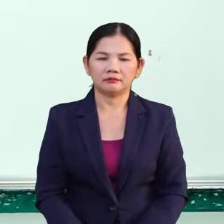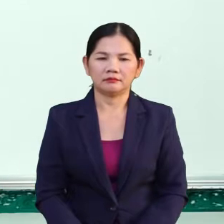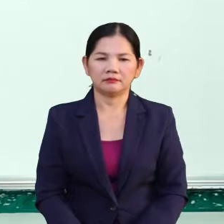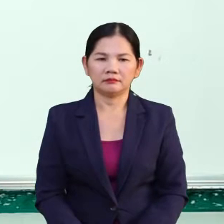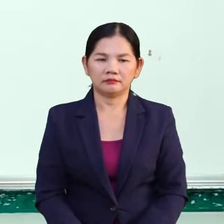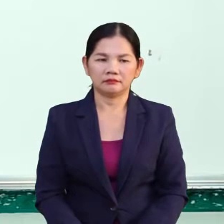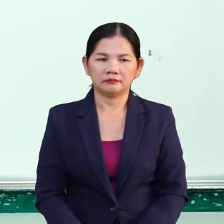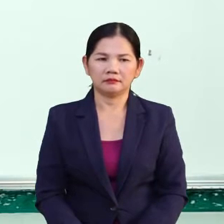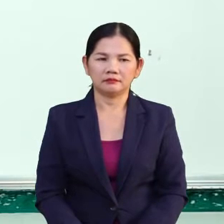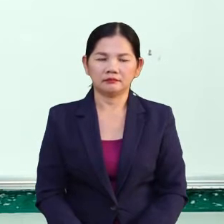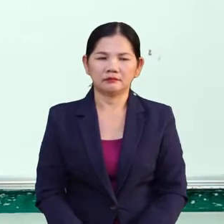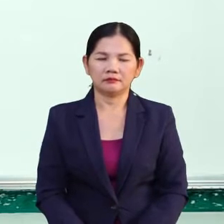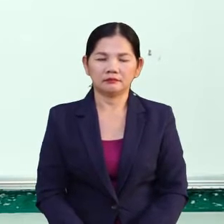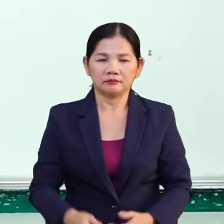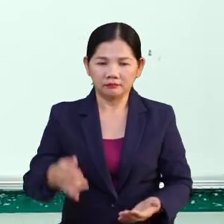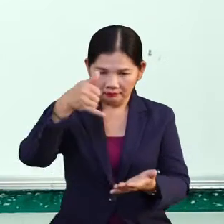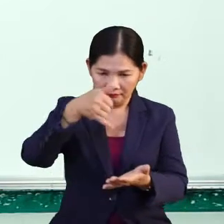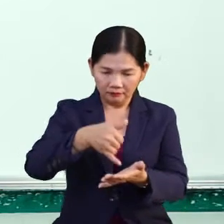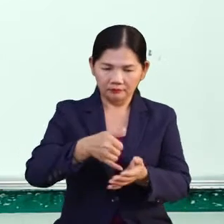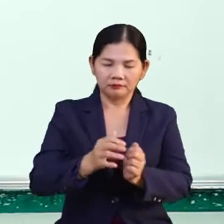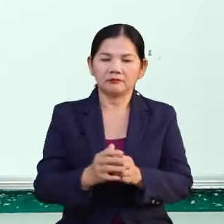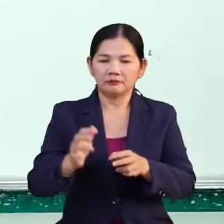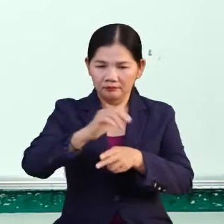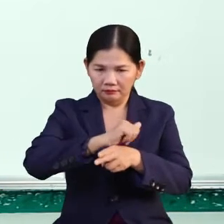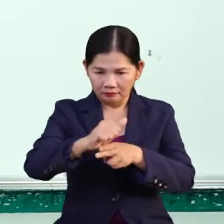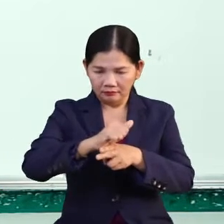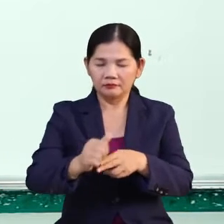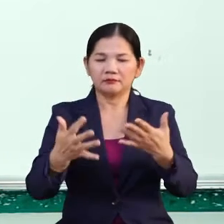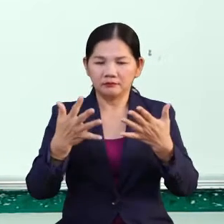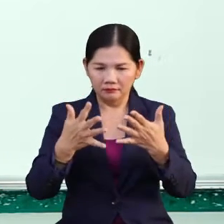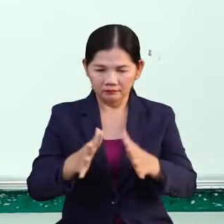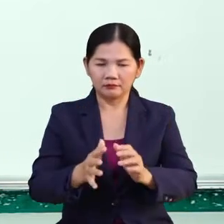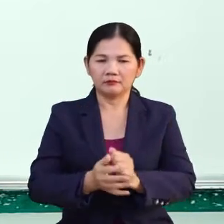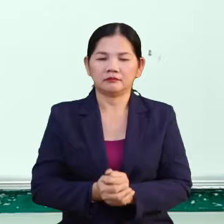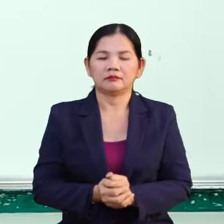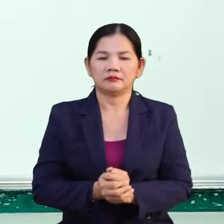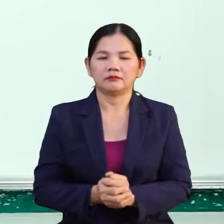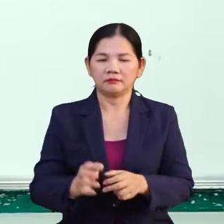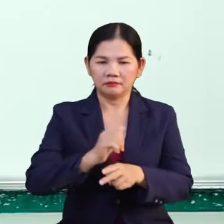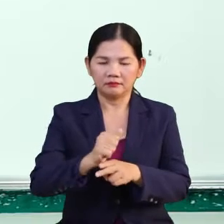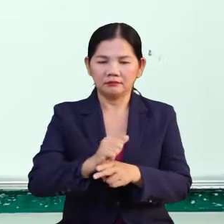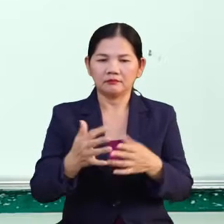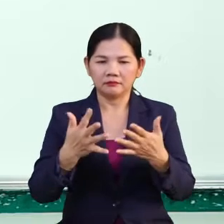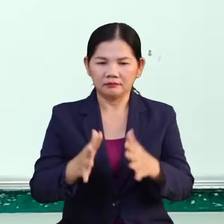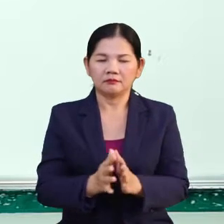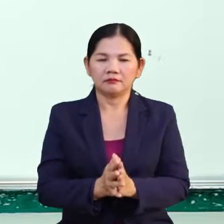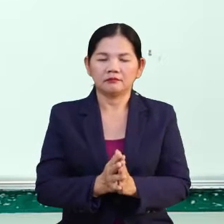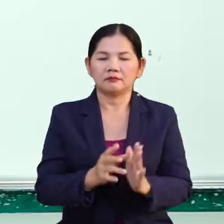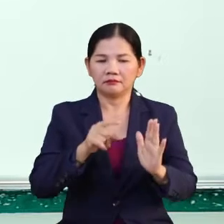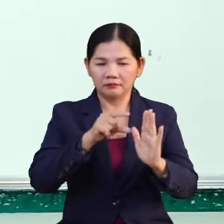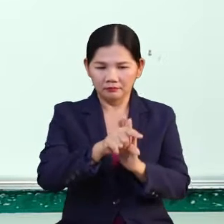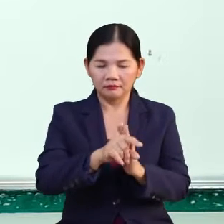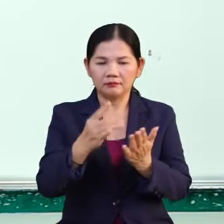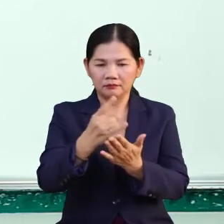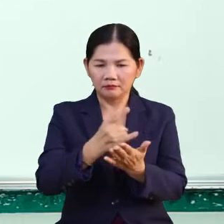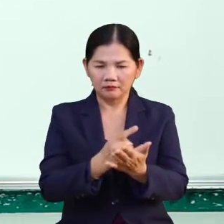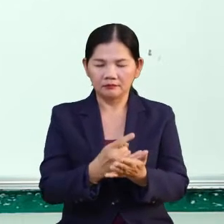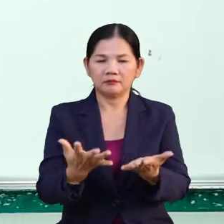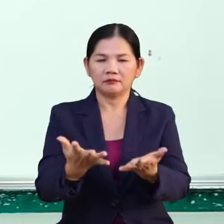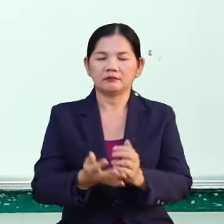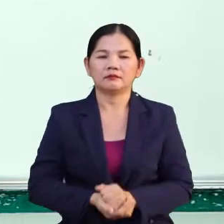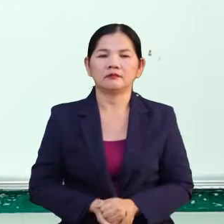ចាឥឡូវនេះចាថ្ងៃនេះយើងនឹងមកអនុវត្តលំហាត់ទាំងអស់គ្នាអញ្ចឹងមុនអនុវត្តលំហាត់យើងមកអានចំណងជើងមេរៀនរបស់យើងបន្តិចសិនណាកូន